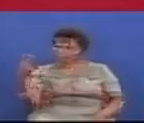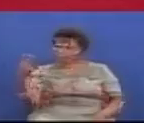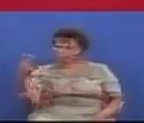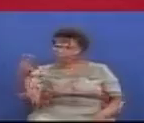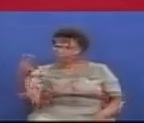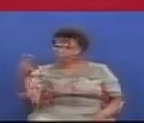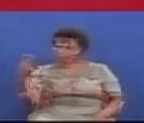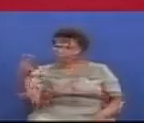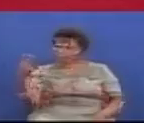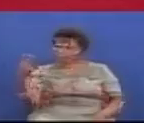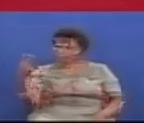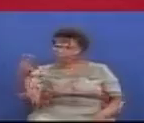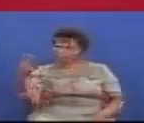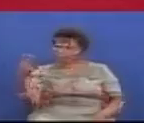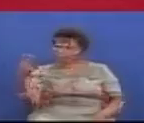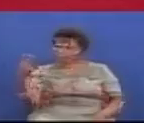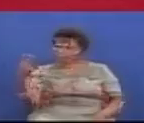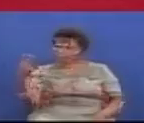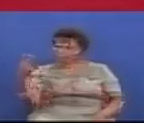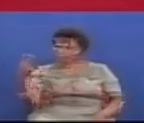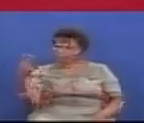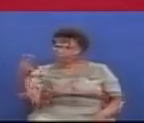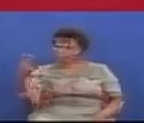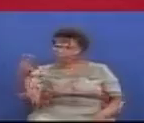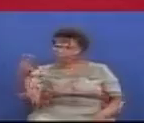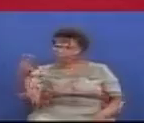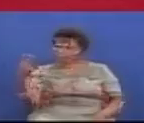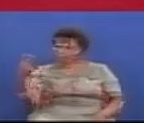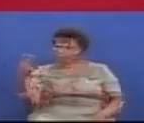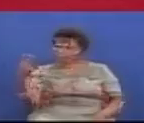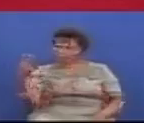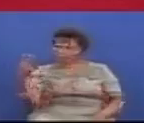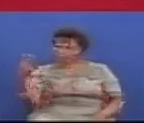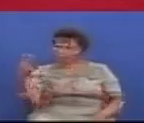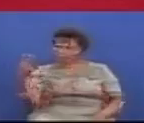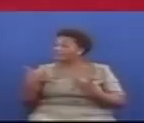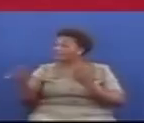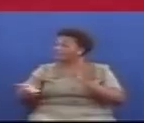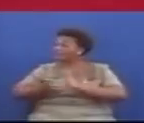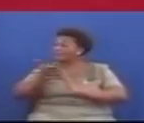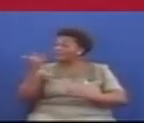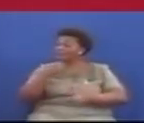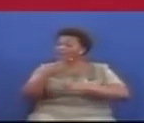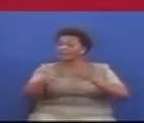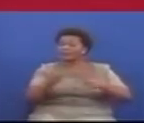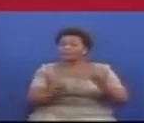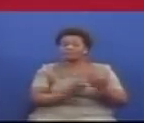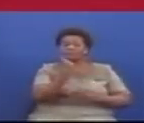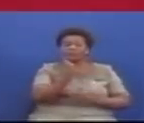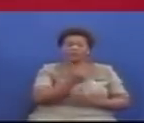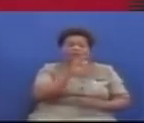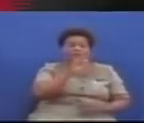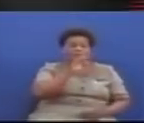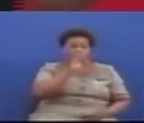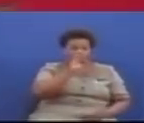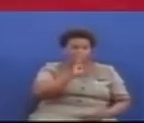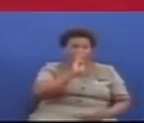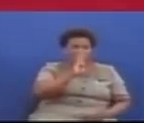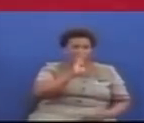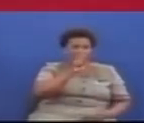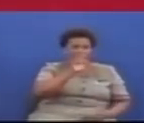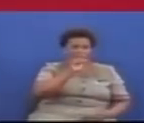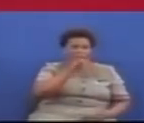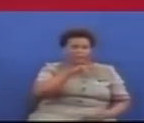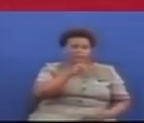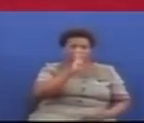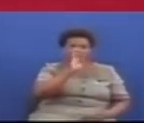Na amshukuru mheshimiwa rais kwa kweli kwa sababu sasa unaona tunaanza mradi wa kutoka Bulamba kuja Bunda kwenda Nyamuso